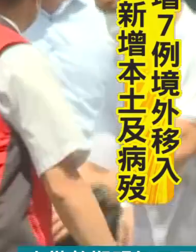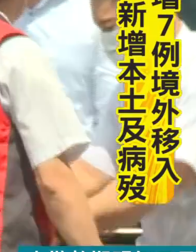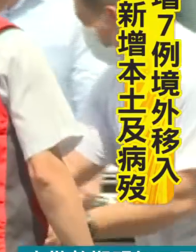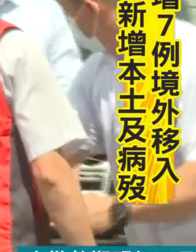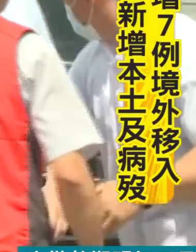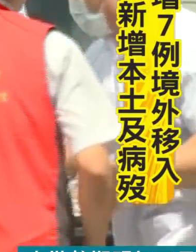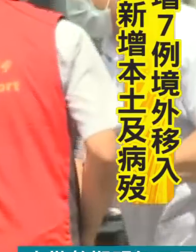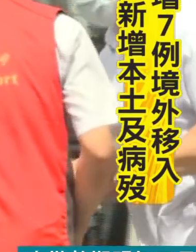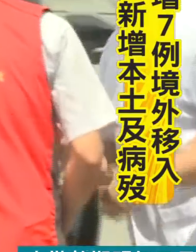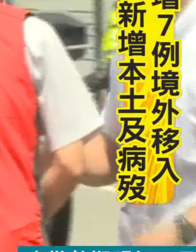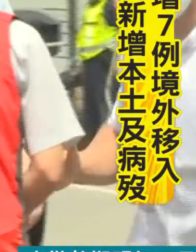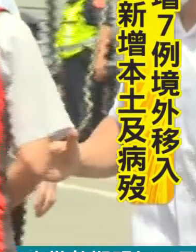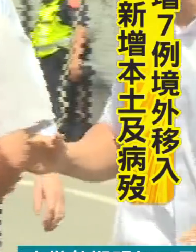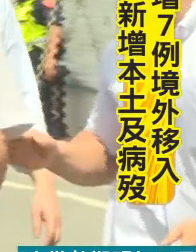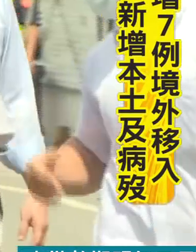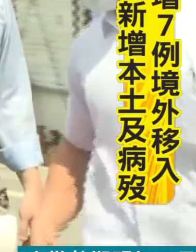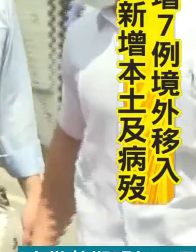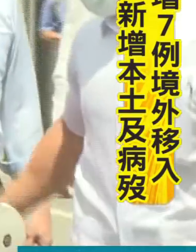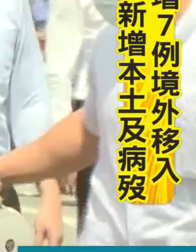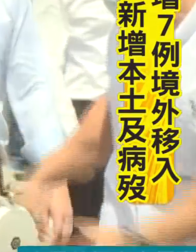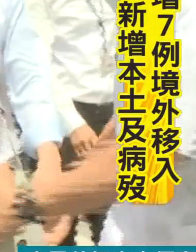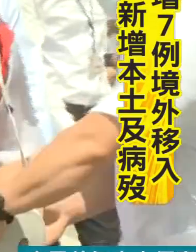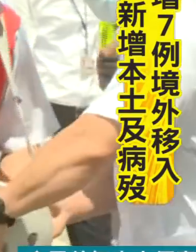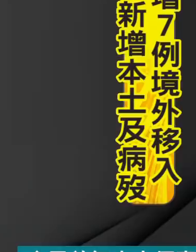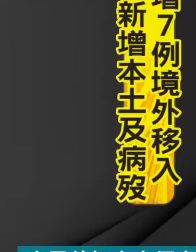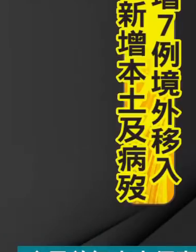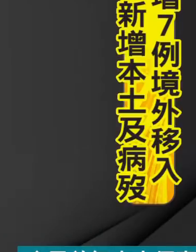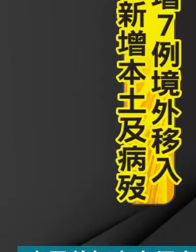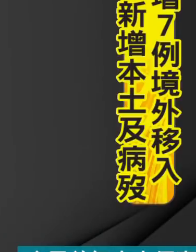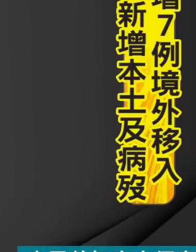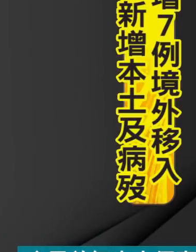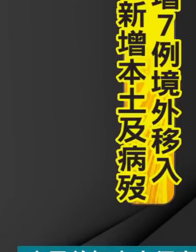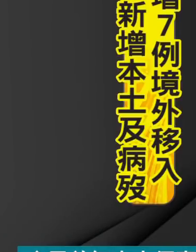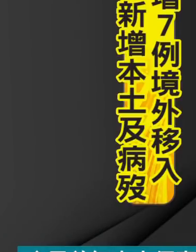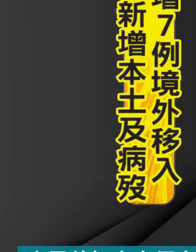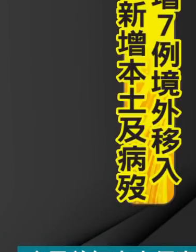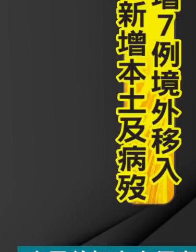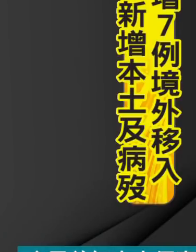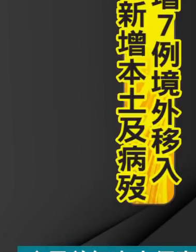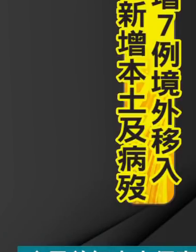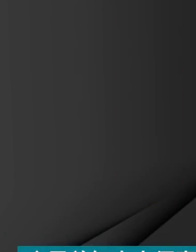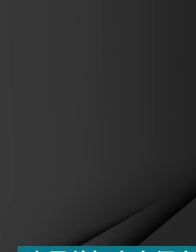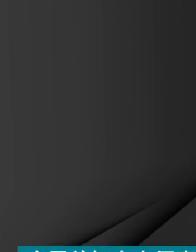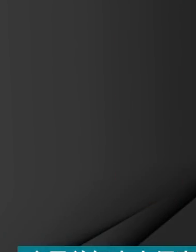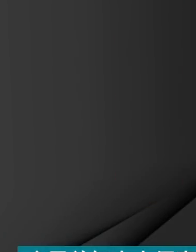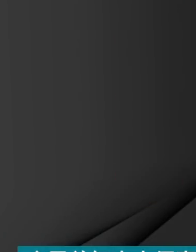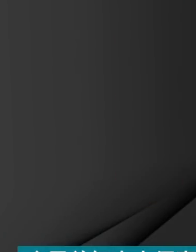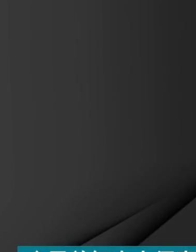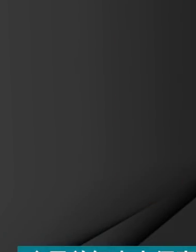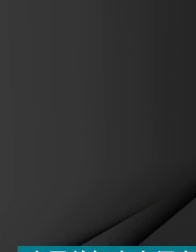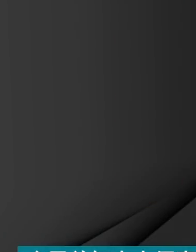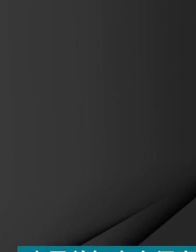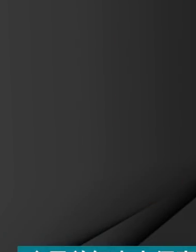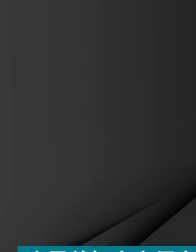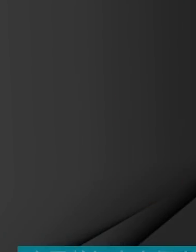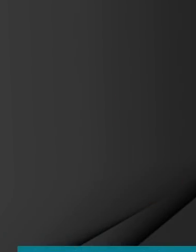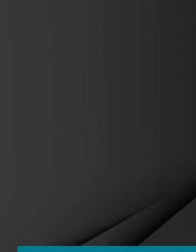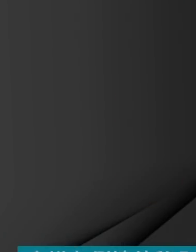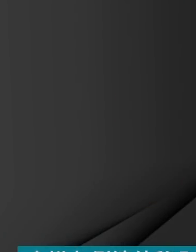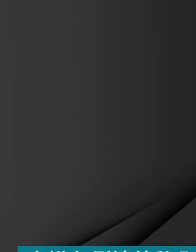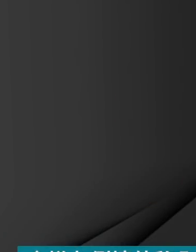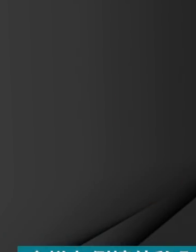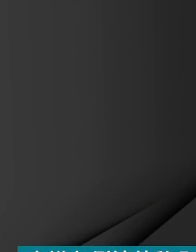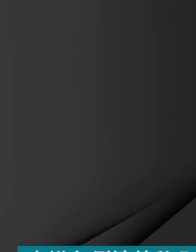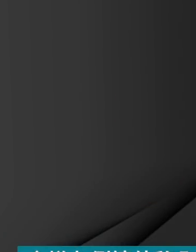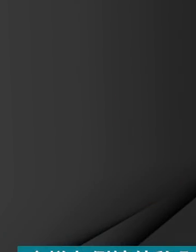才针对2022怎么提名不同调。29号民进党全代会工作小组开会，传出会中秘书长林习